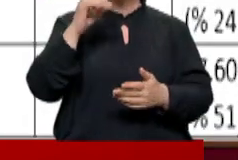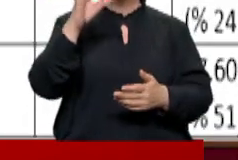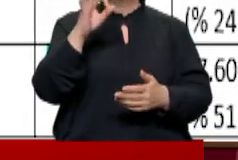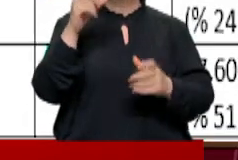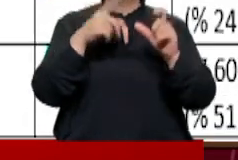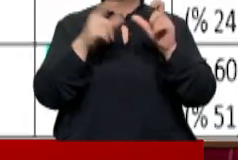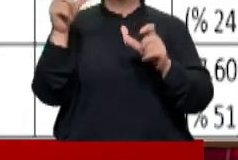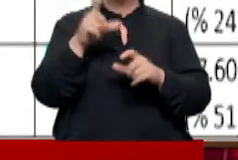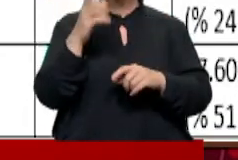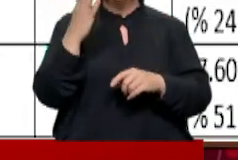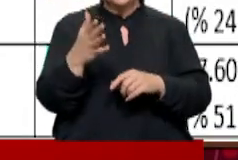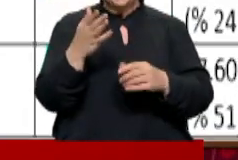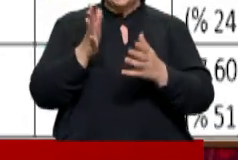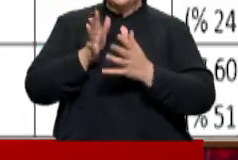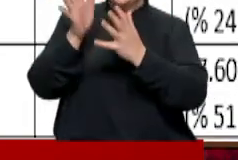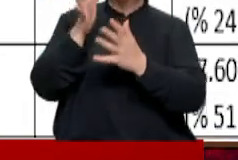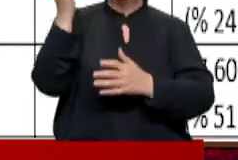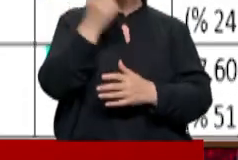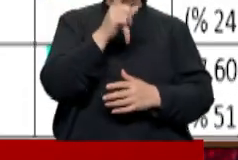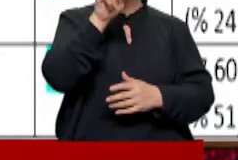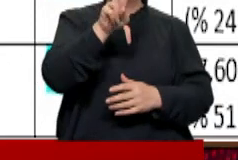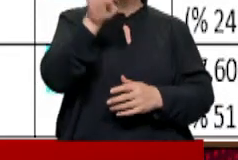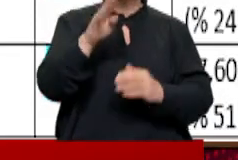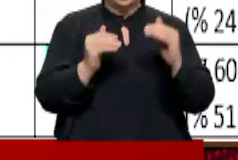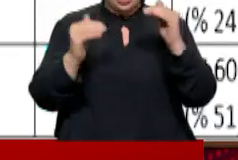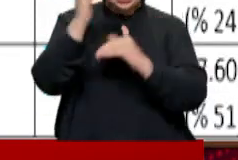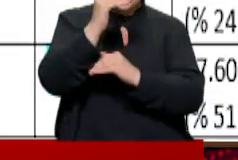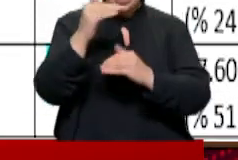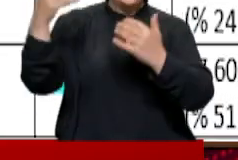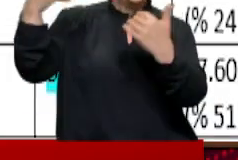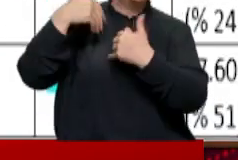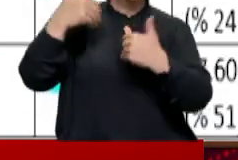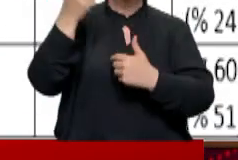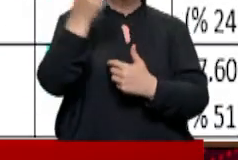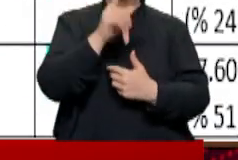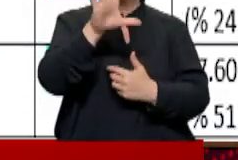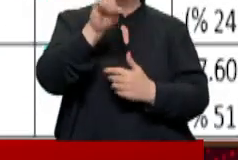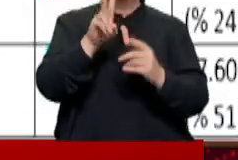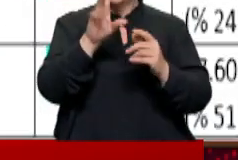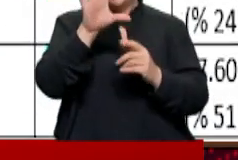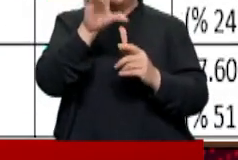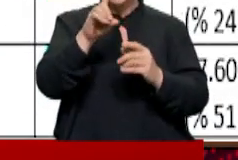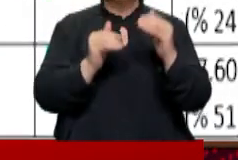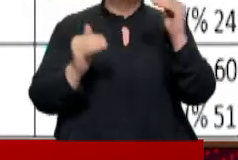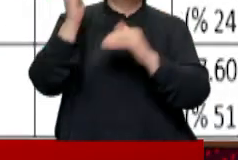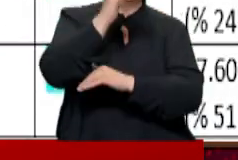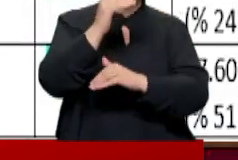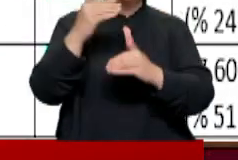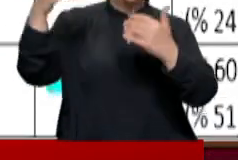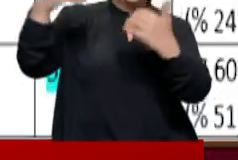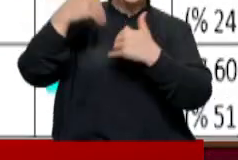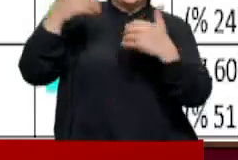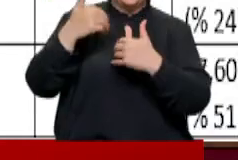Ocak-Şubat aylarında ihracat %24 arttıysa ithalat %51 oranında artmış. Yani ithalattaki